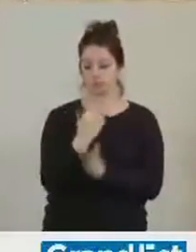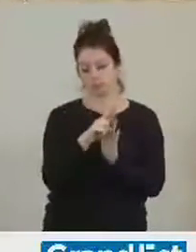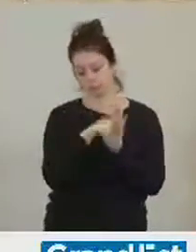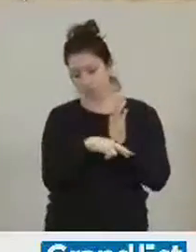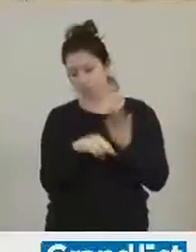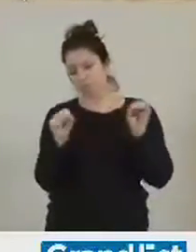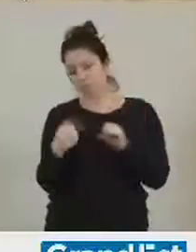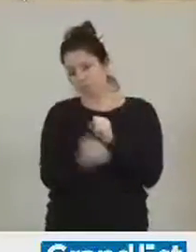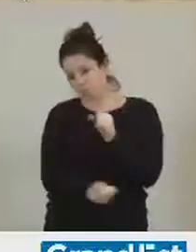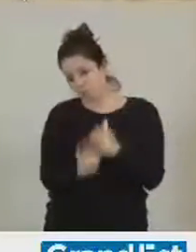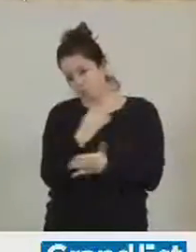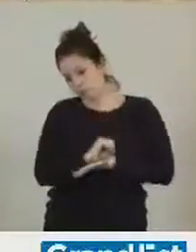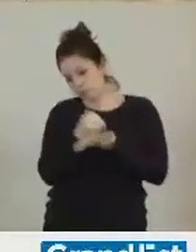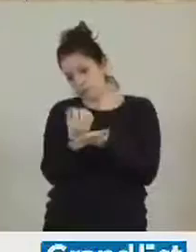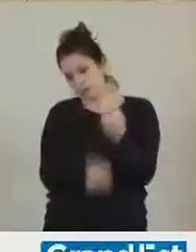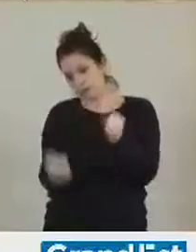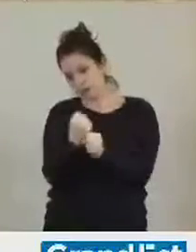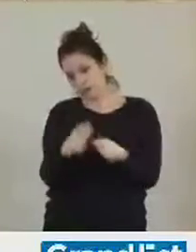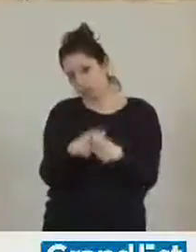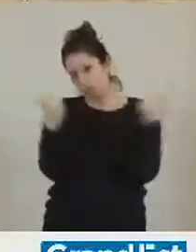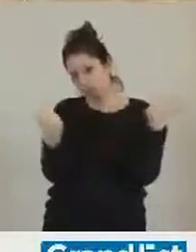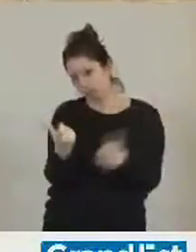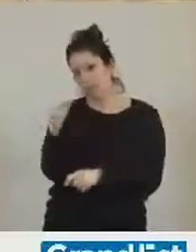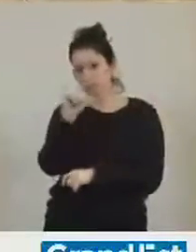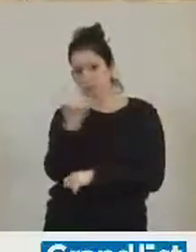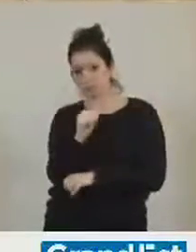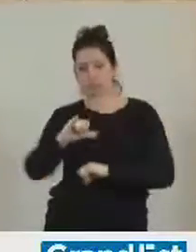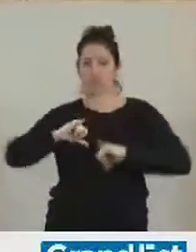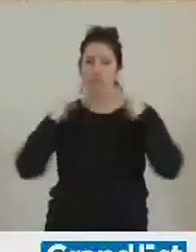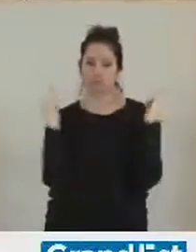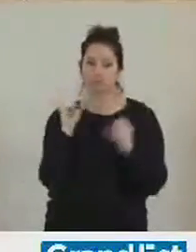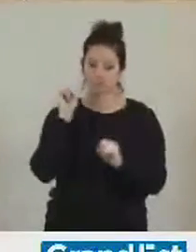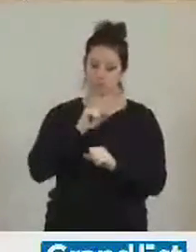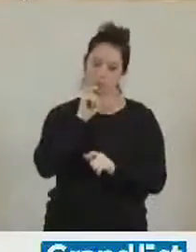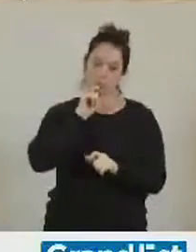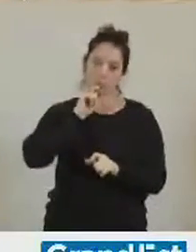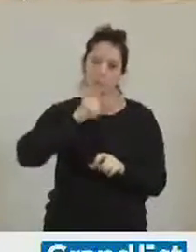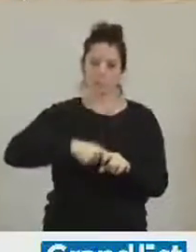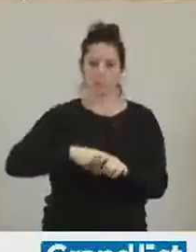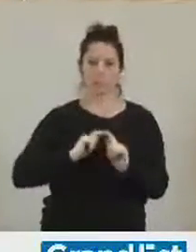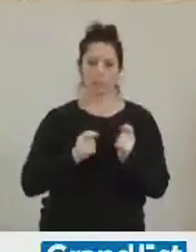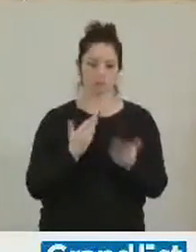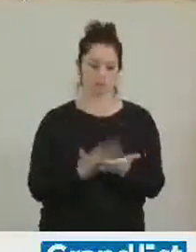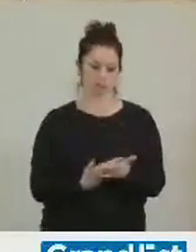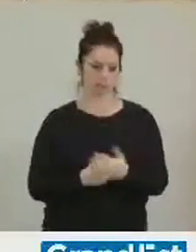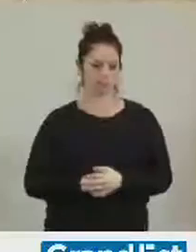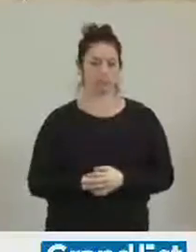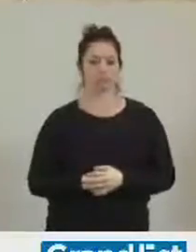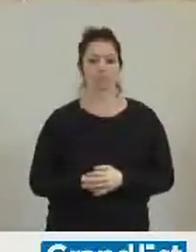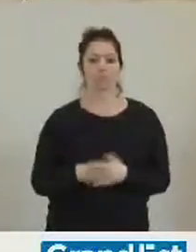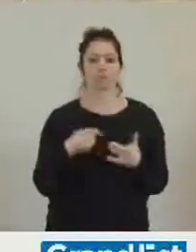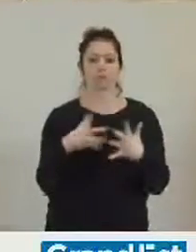la création d'entreprises par des jeunes. Nous allons tout de suite l'aborder. C'est le